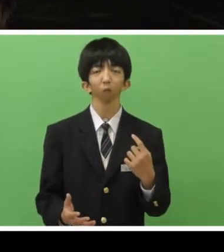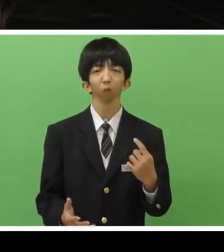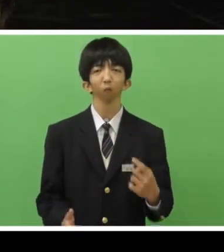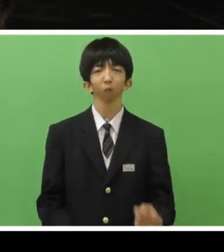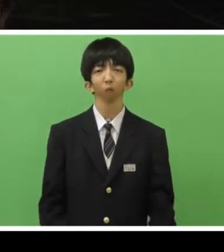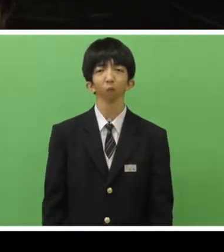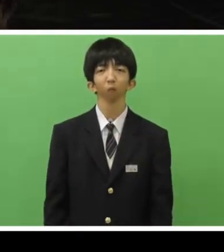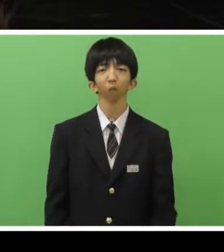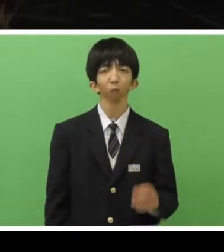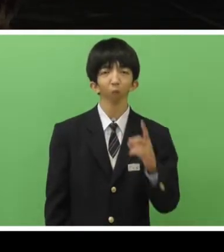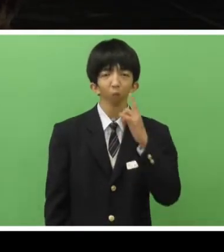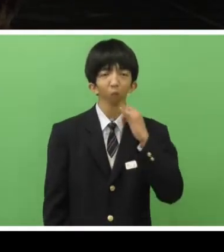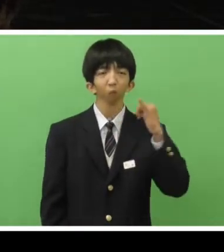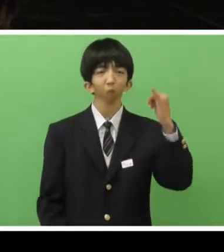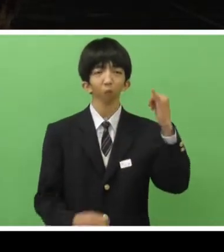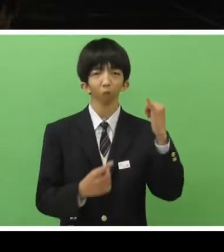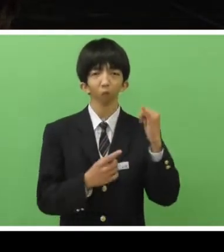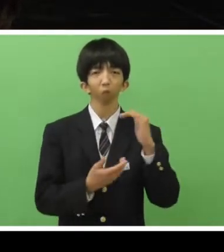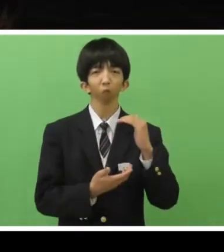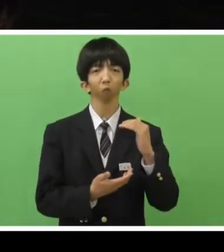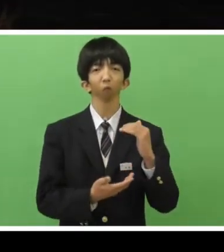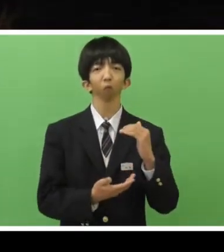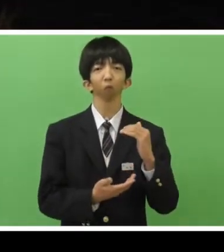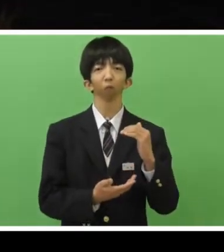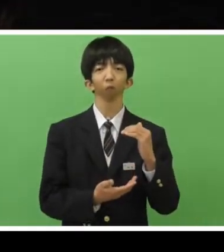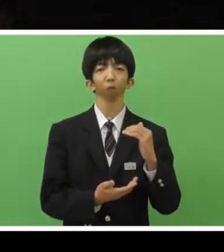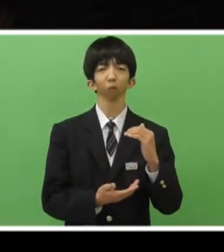お母さんのことで。